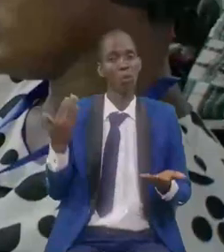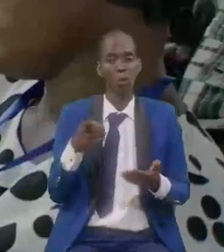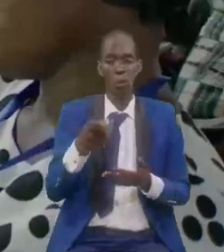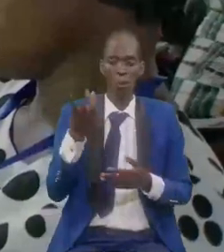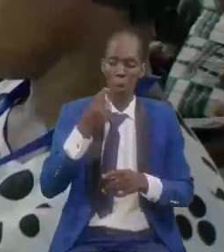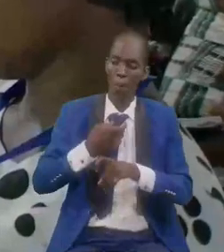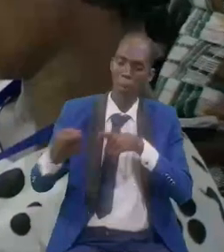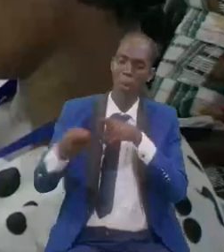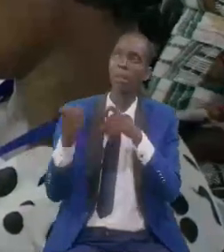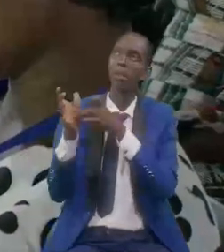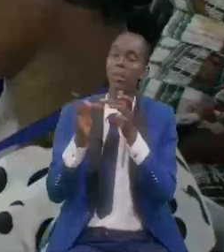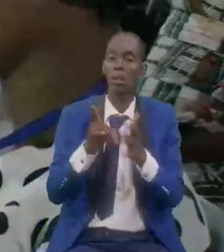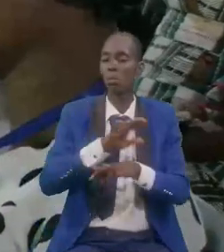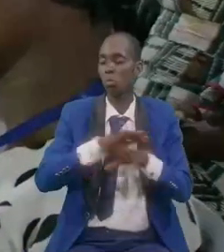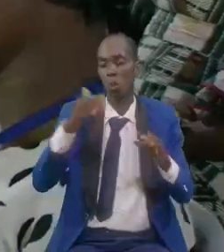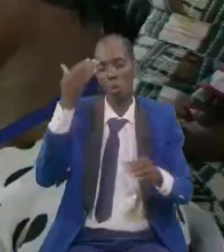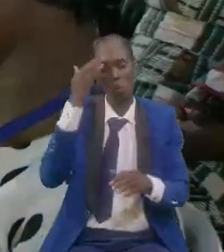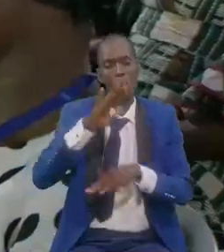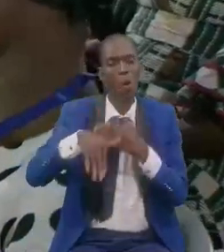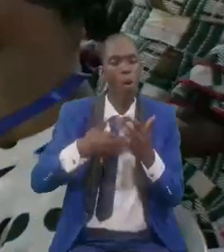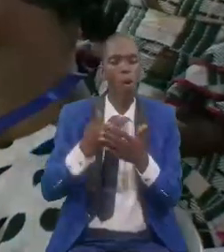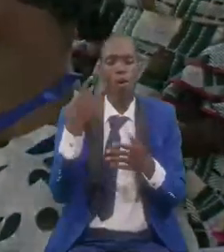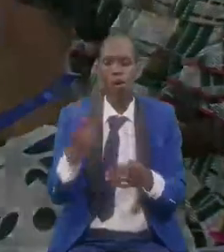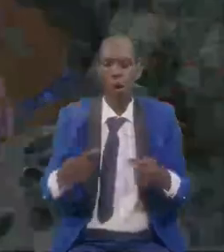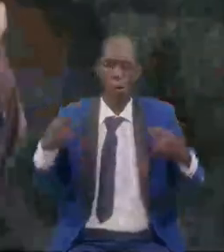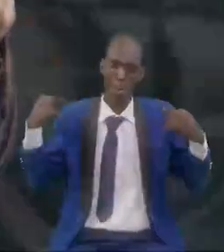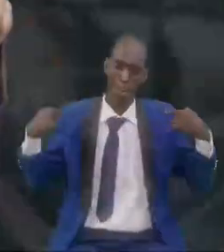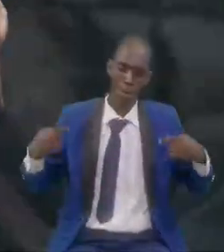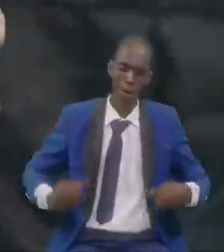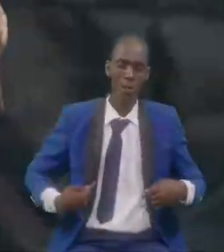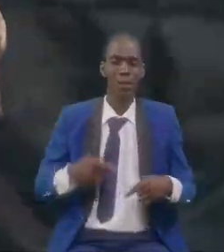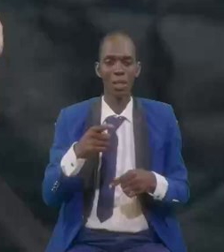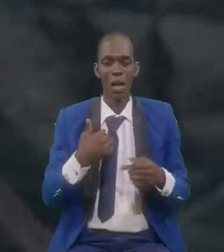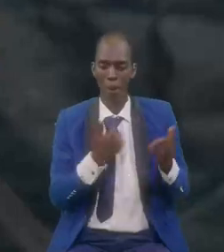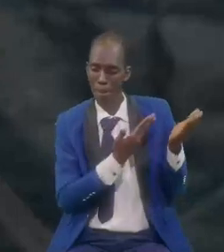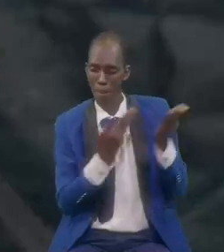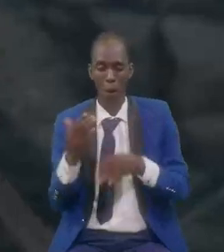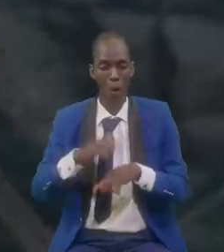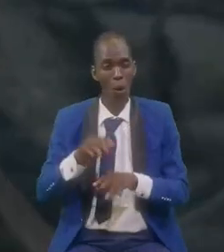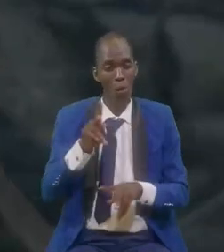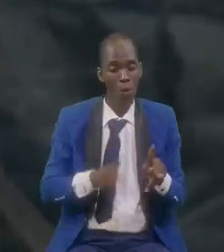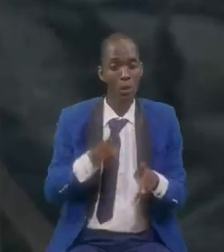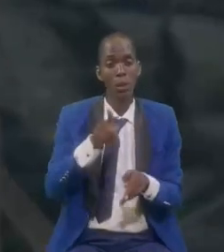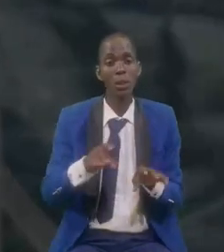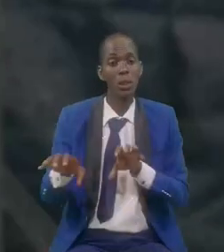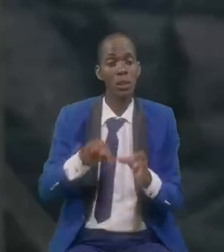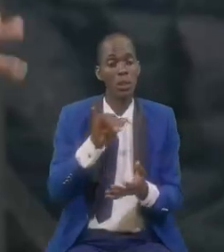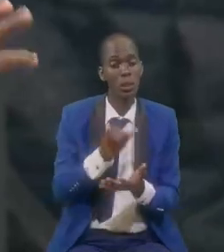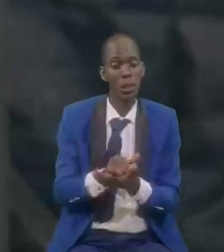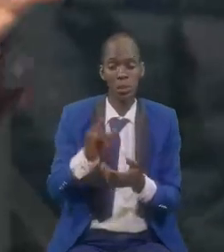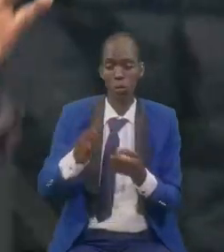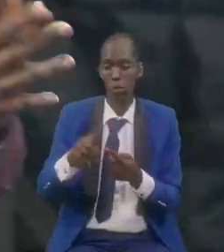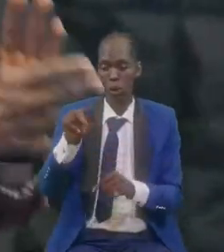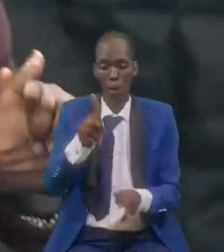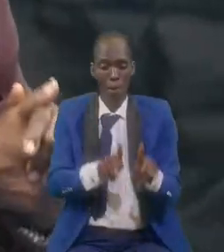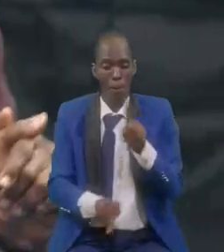ne savait pas toute la violence, toutes les douleurs qu'il a causées. Il les a causées au